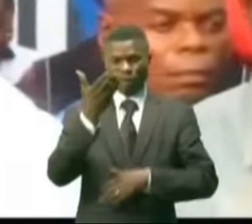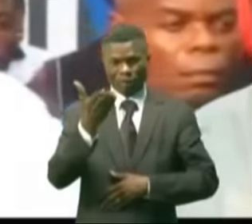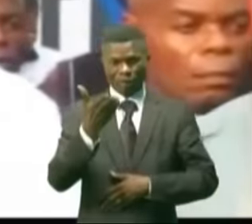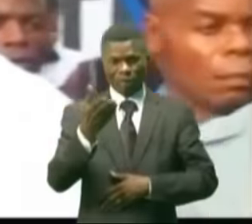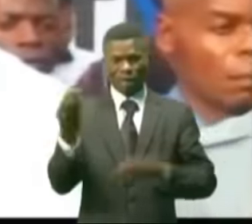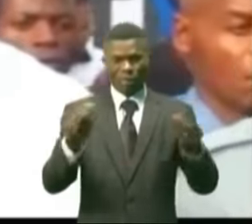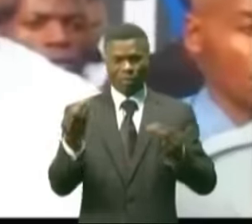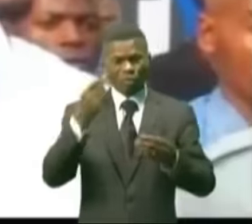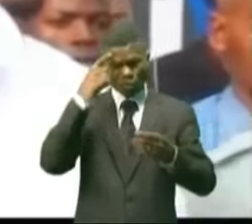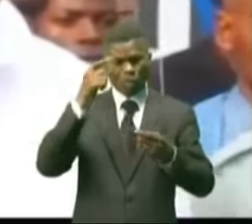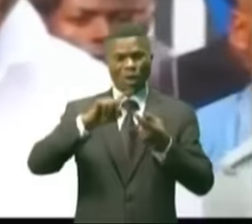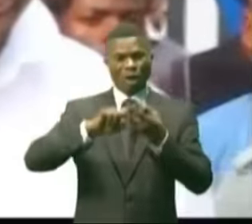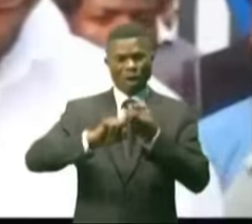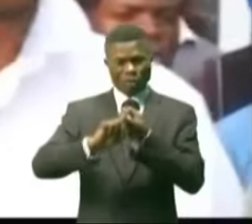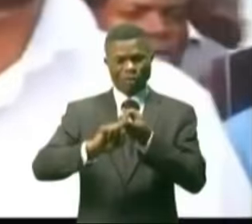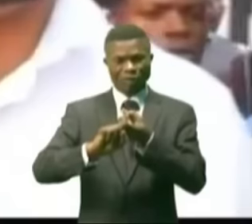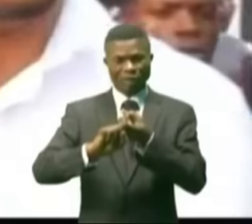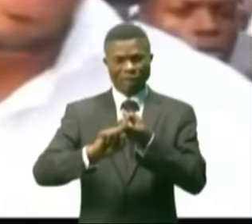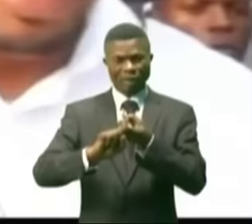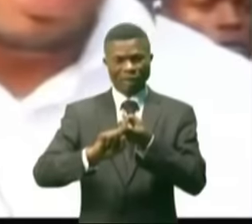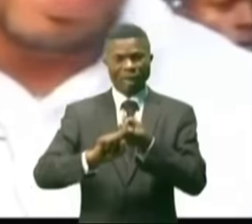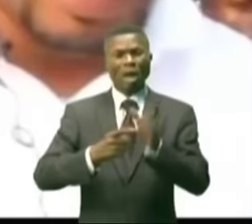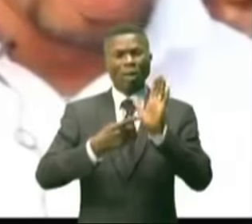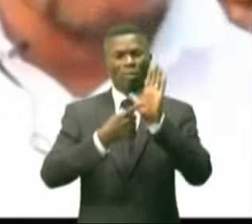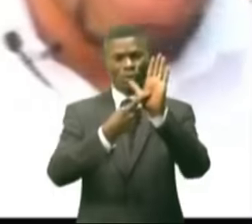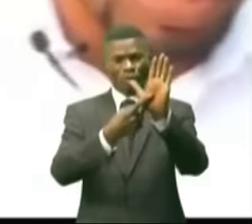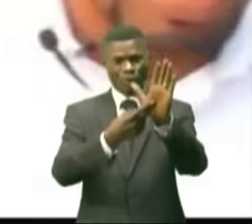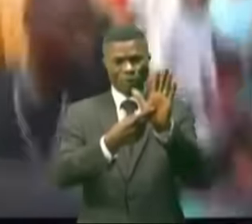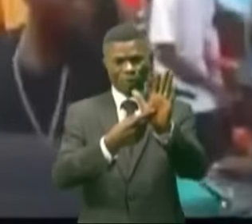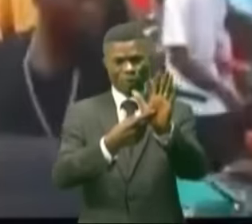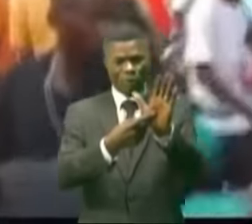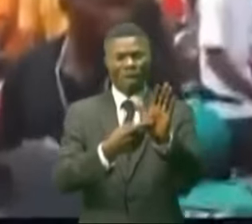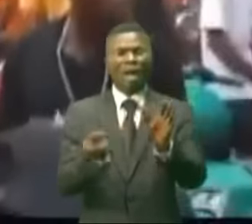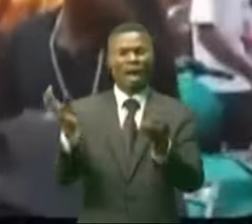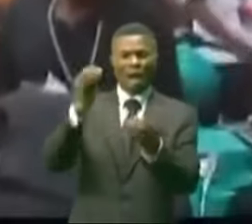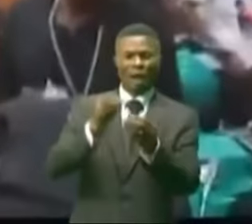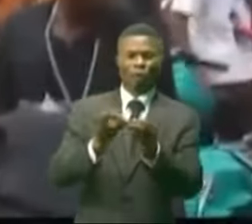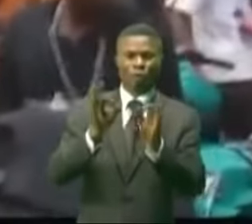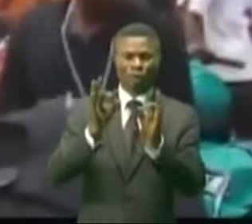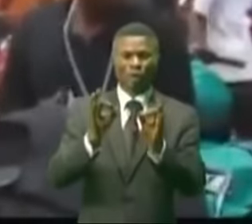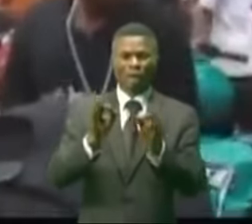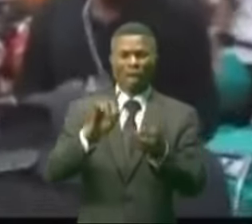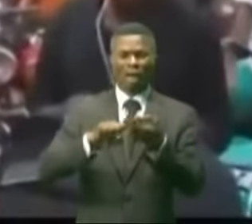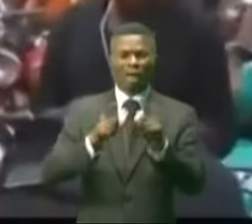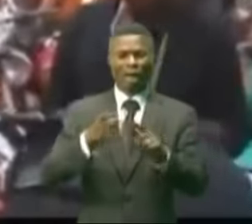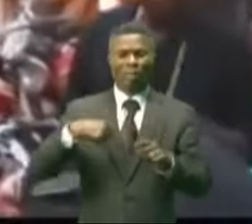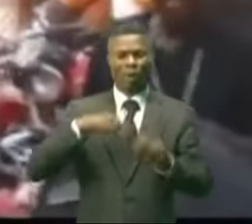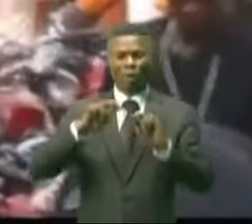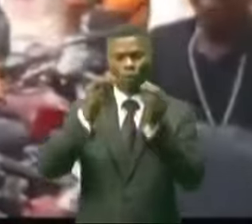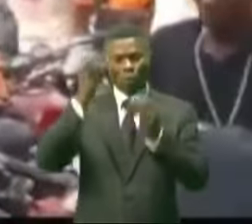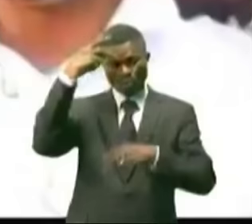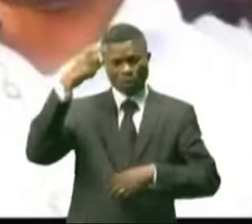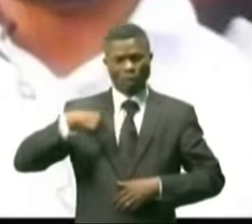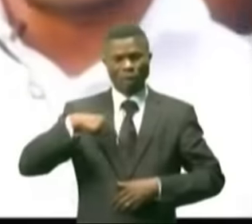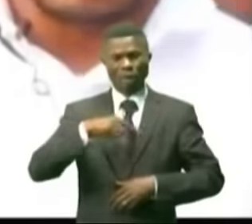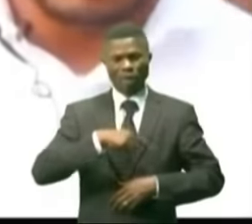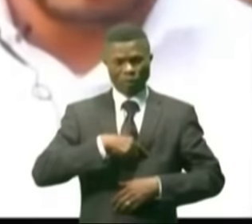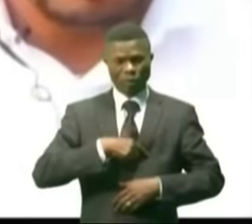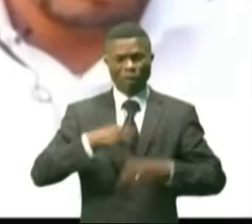la confiance témoignée et renouvelée à notre camarade président national et autorité